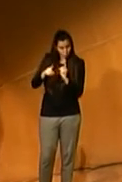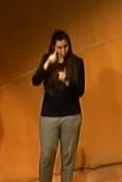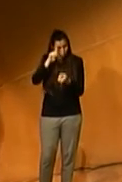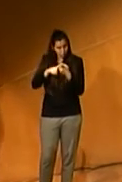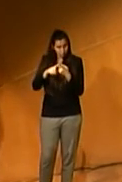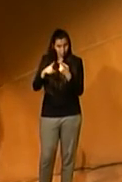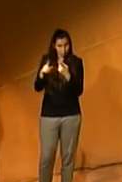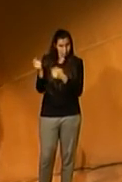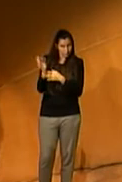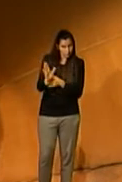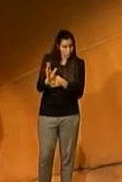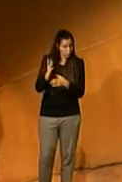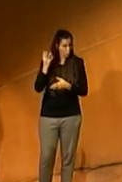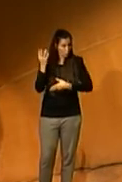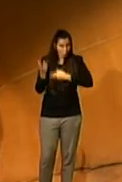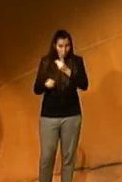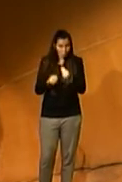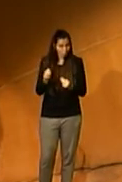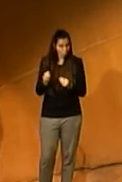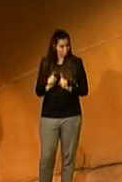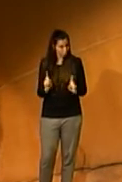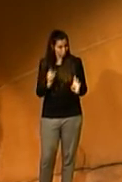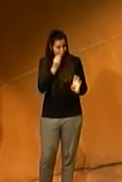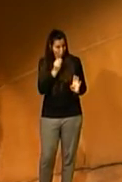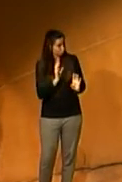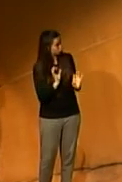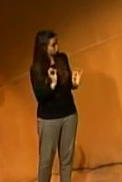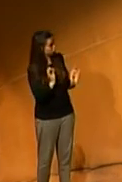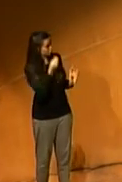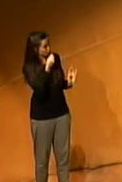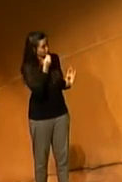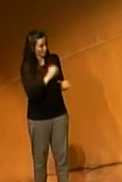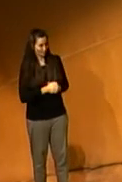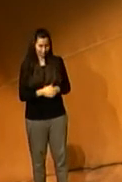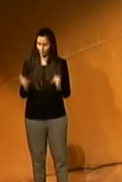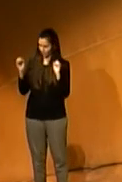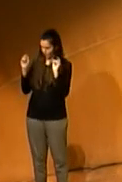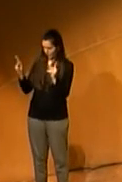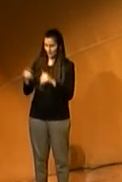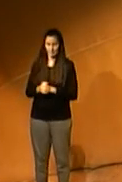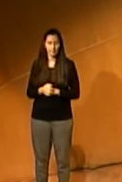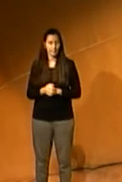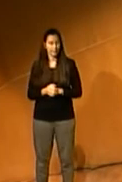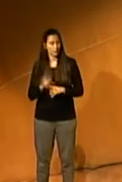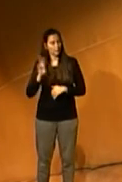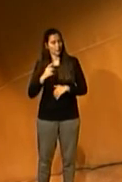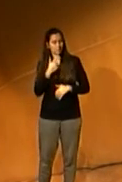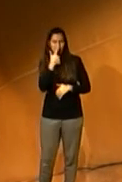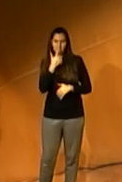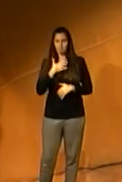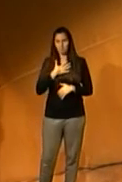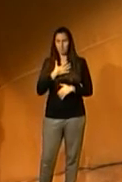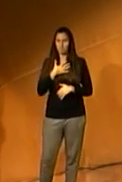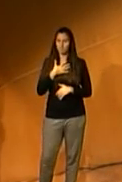présentation à ce stade de notre conversation ? Non, particulièrement, non. C'est bon. Ok. Donc, moi, il me semble, dans un premier temps, c'est